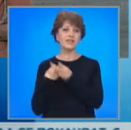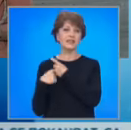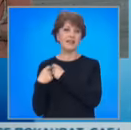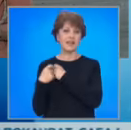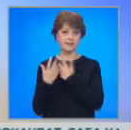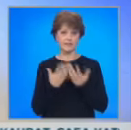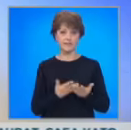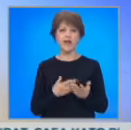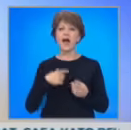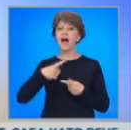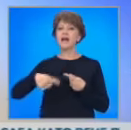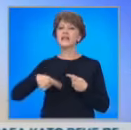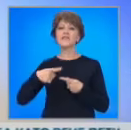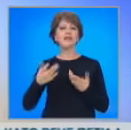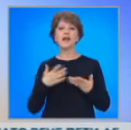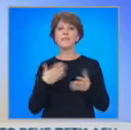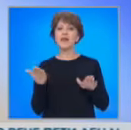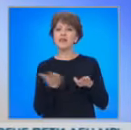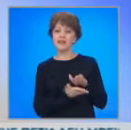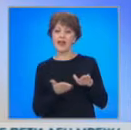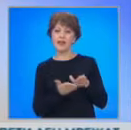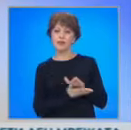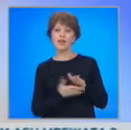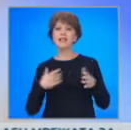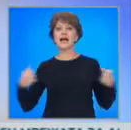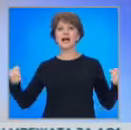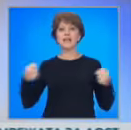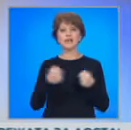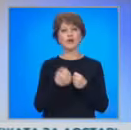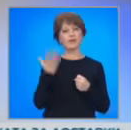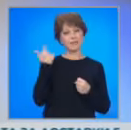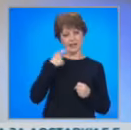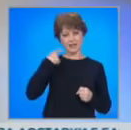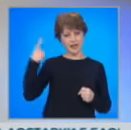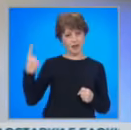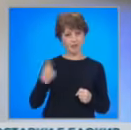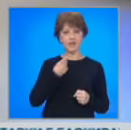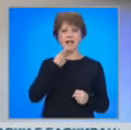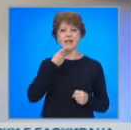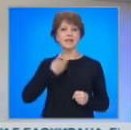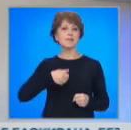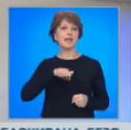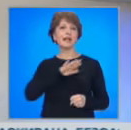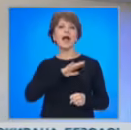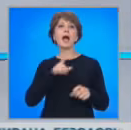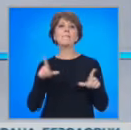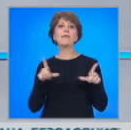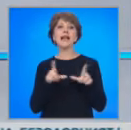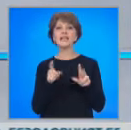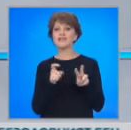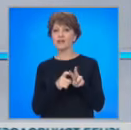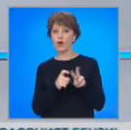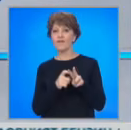тир. Развитие има обаче по делото за знакова катастрофа от преди година за смъртта на Милен Цветков. Да, обрат